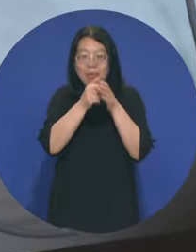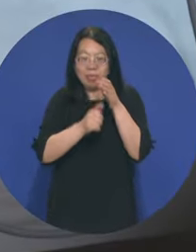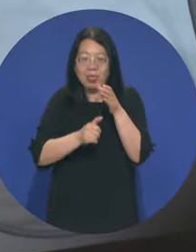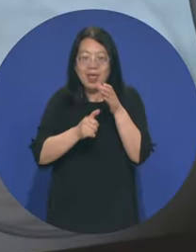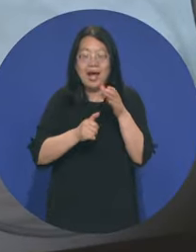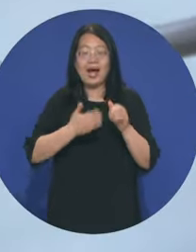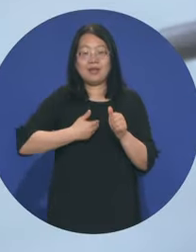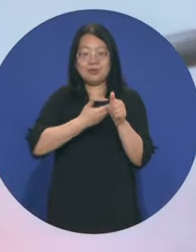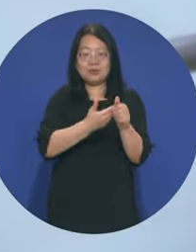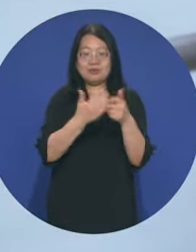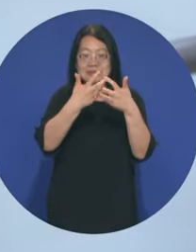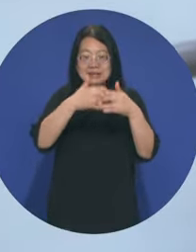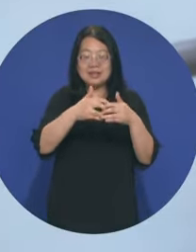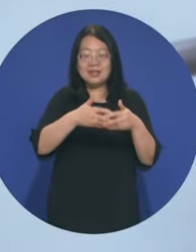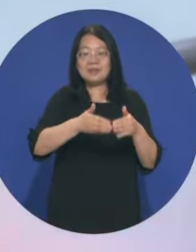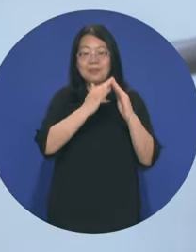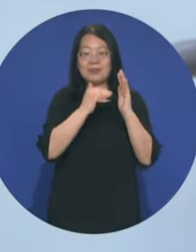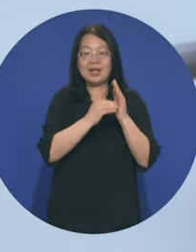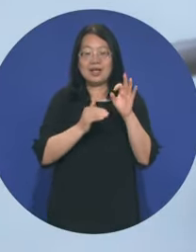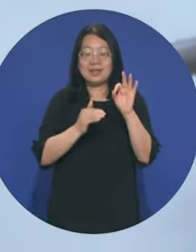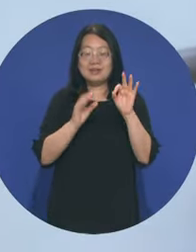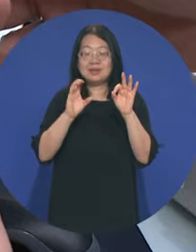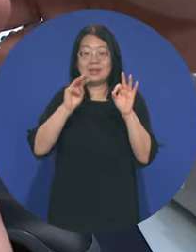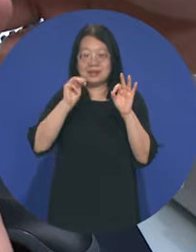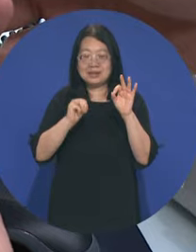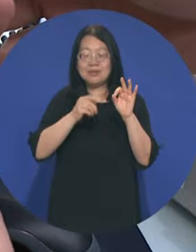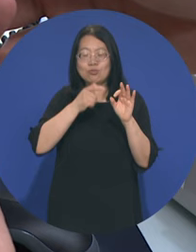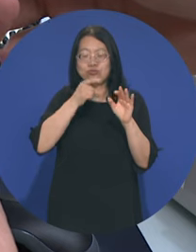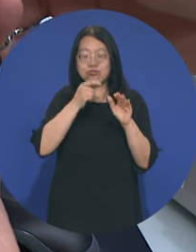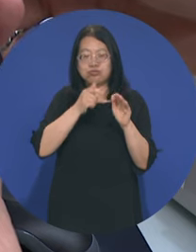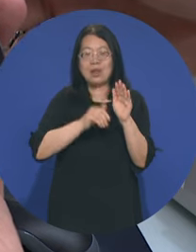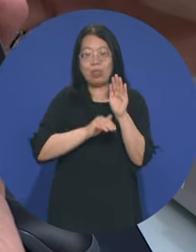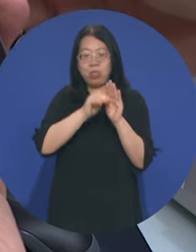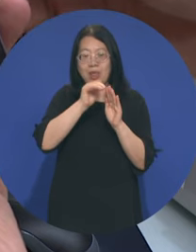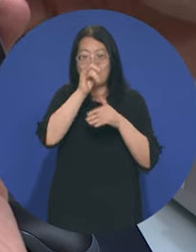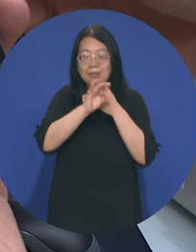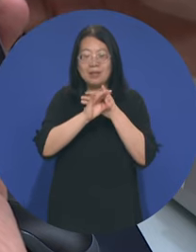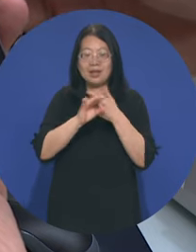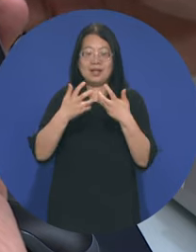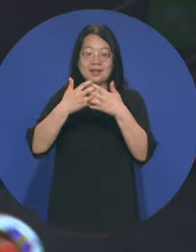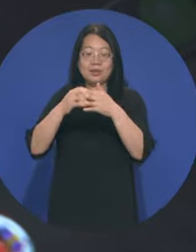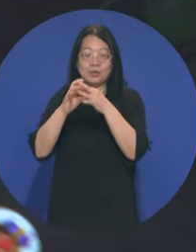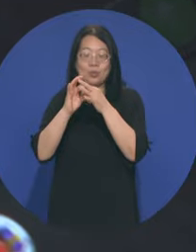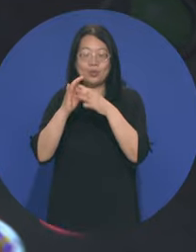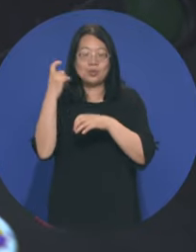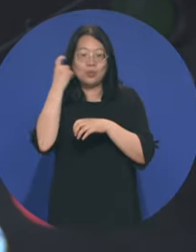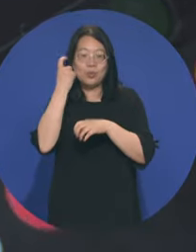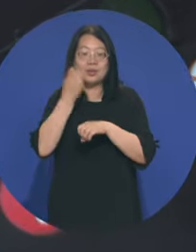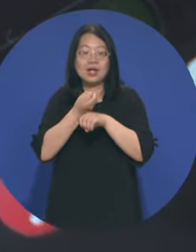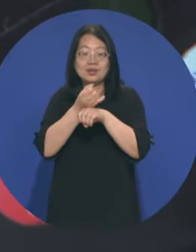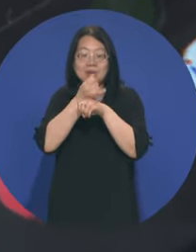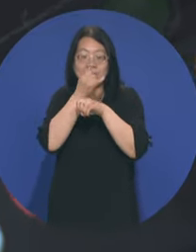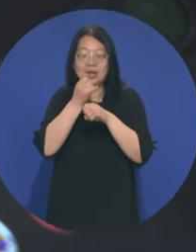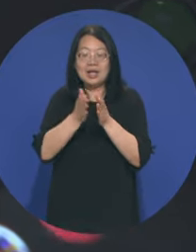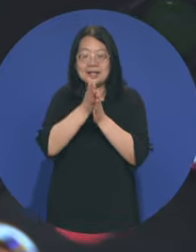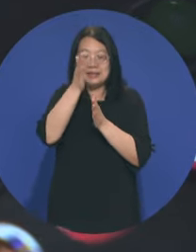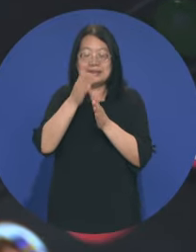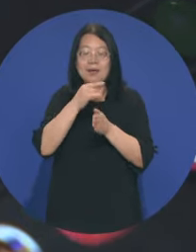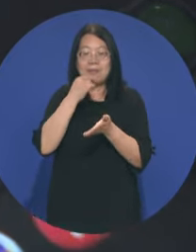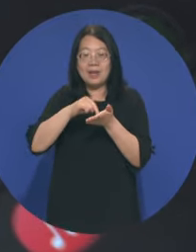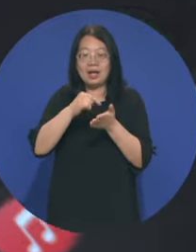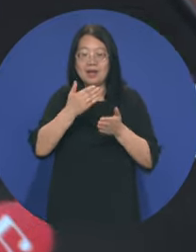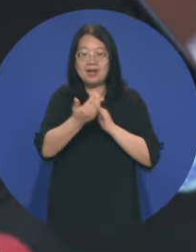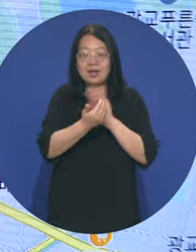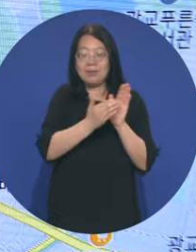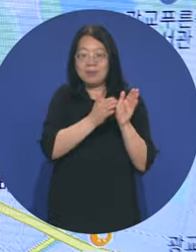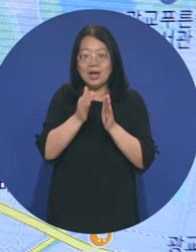장치를 설치했습니다. 10cm 정도 침수가 되면 센서가 작동해 알람이 울리고 동시에 도시군 재난상황실과